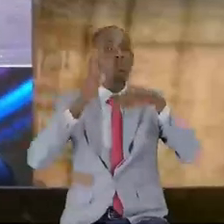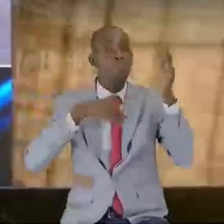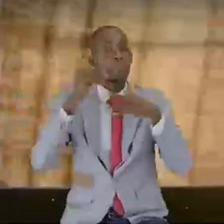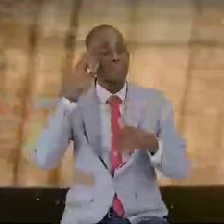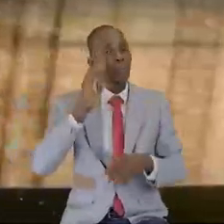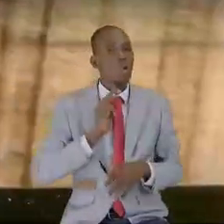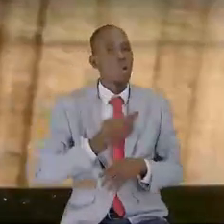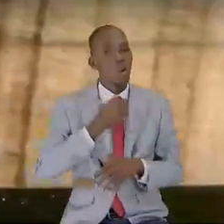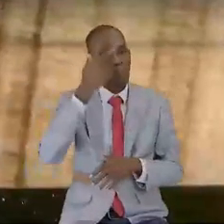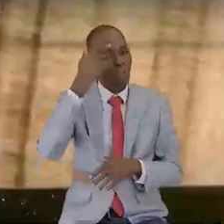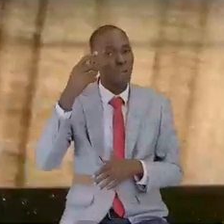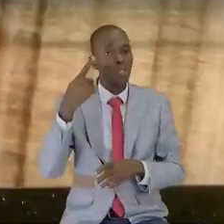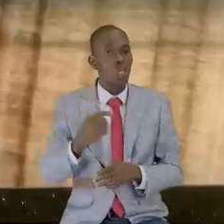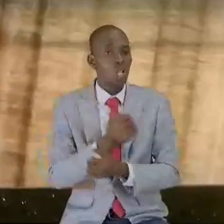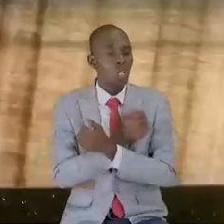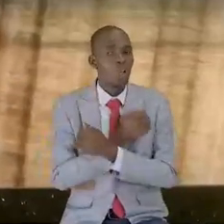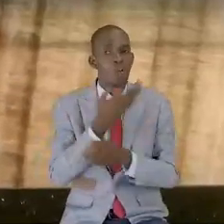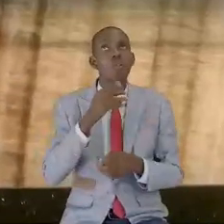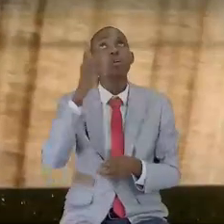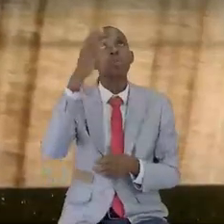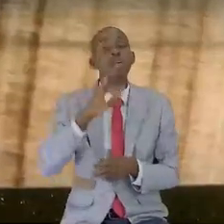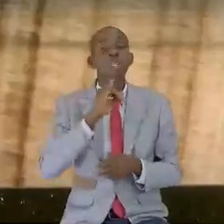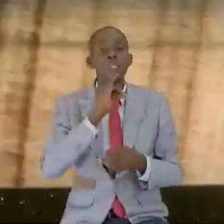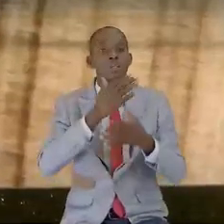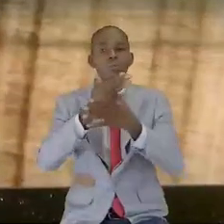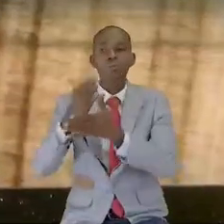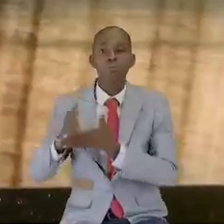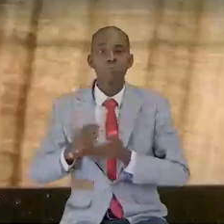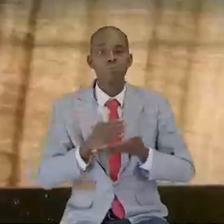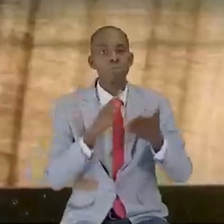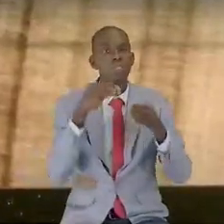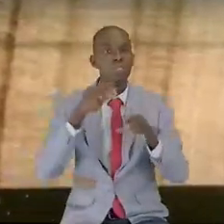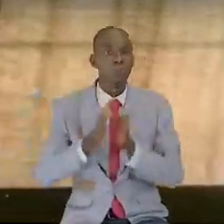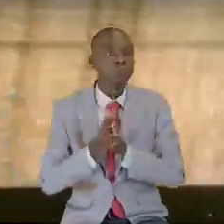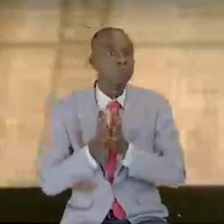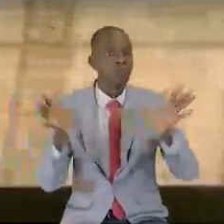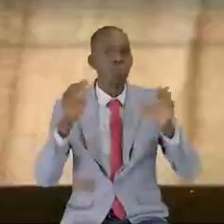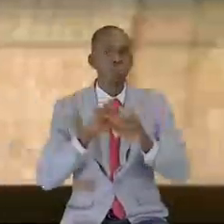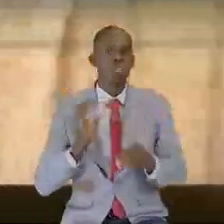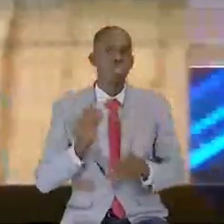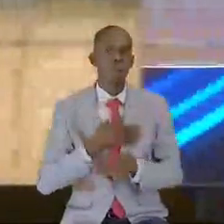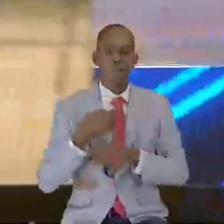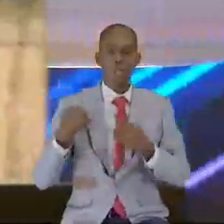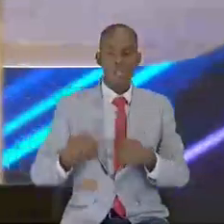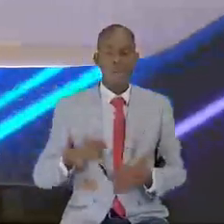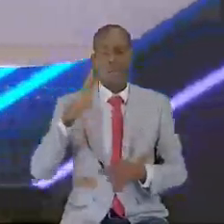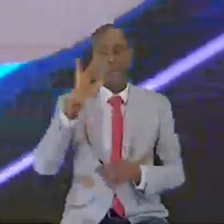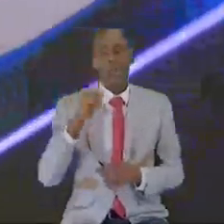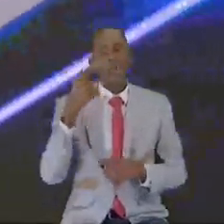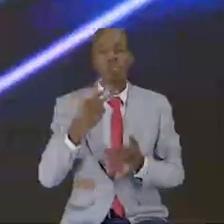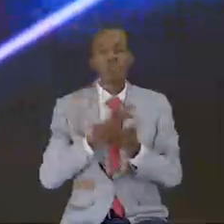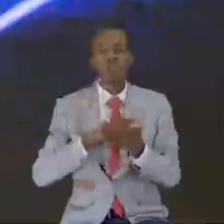nous. Parce que l'amour de Dieu est répandu dans nos cœurs par le Saint-Esprit qui nous a